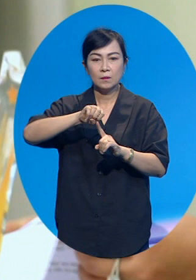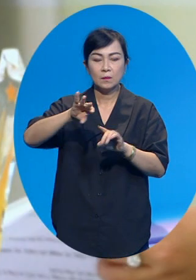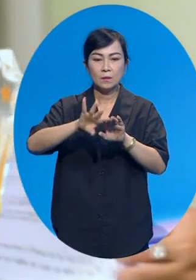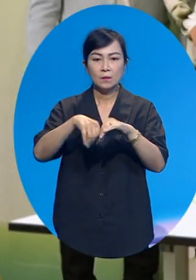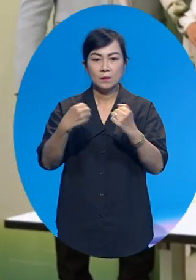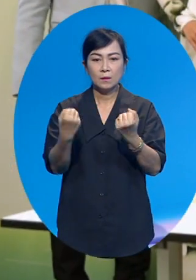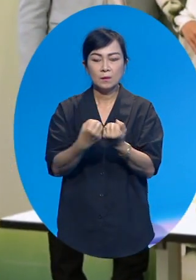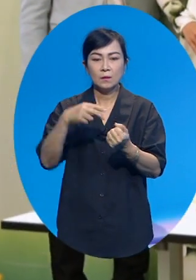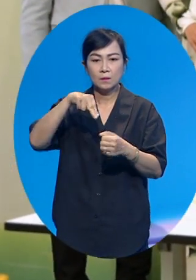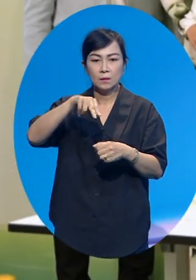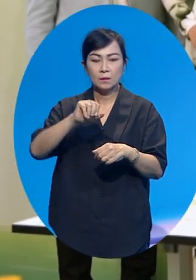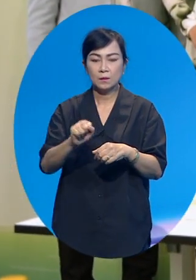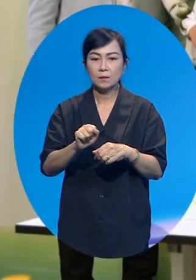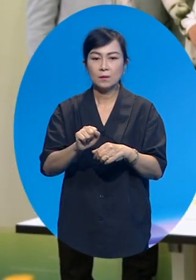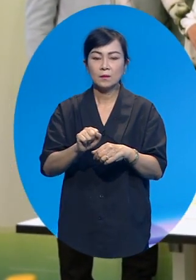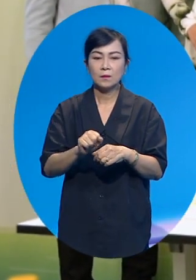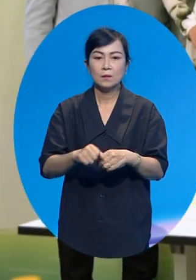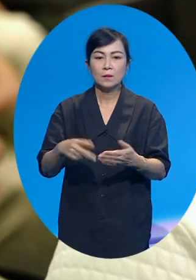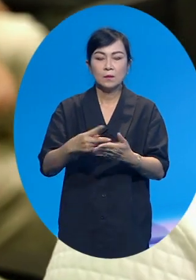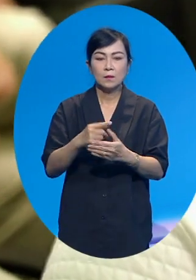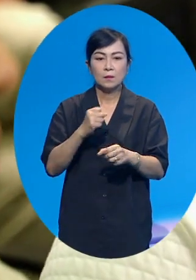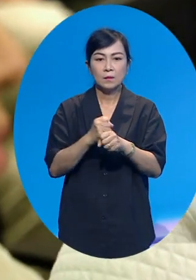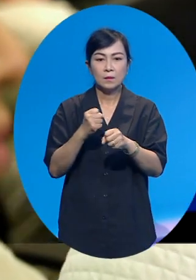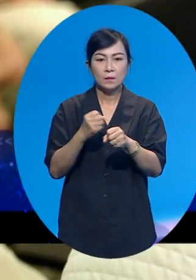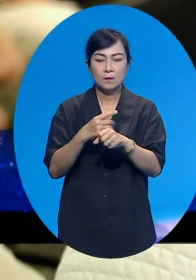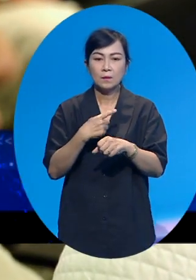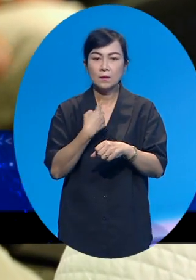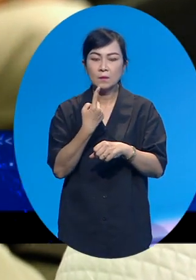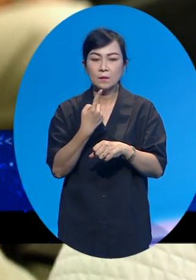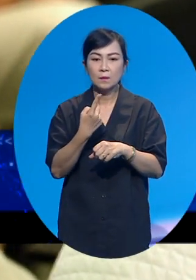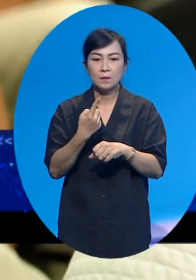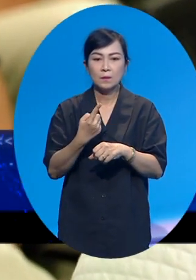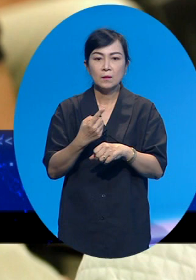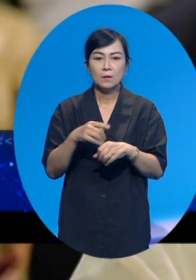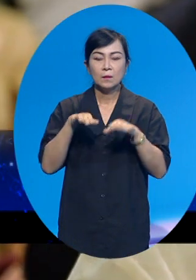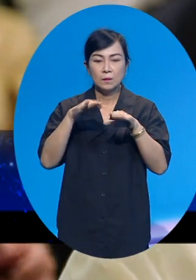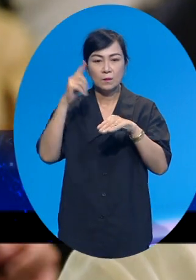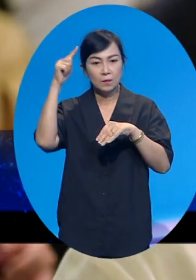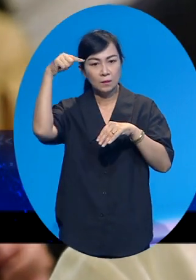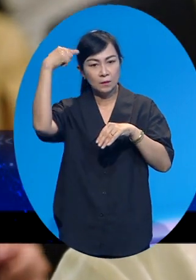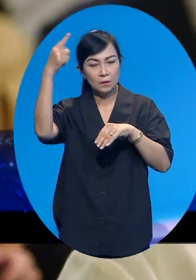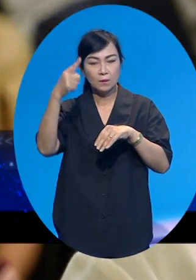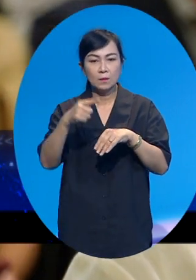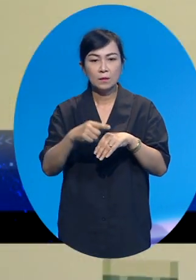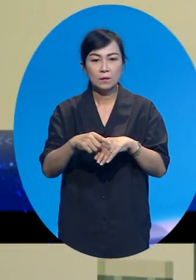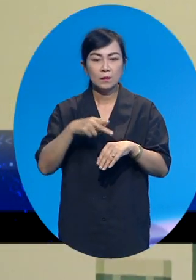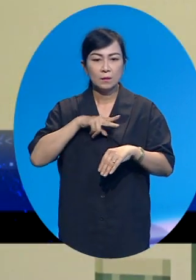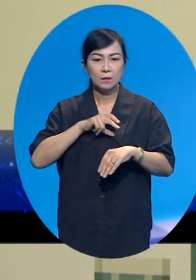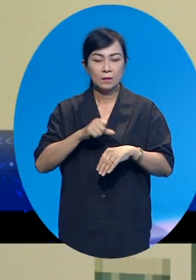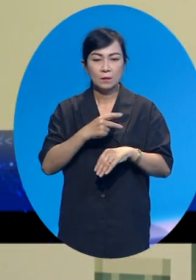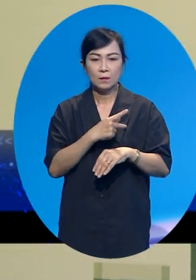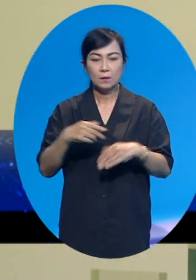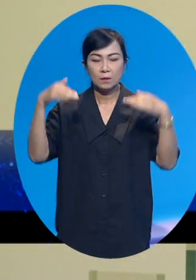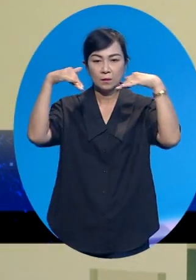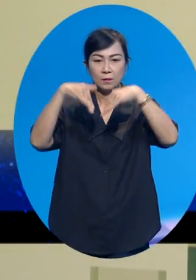sự kiện Nhật Anh. Tại sự kiện, ekip sản xuất đã công bố chủ đề mùa đầu tiên là viết tiếp những điều dung dị. Những nghệ sĩ và khách mời